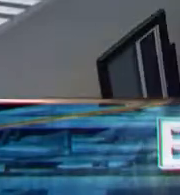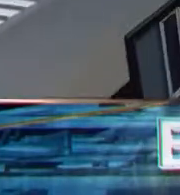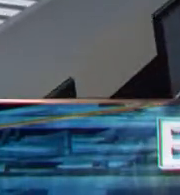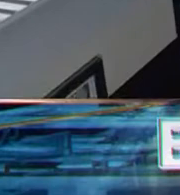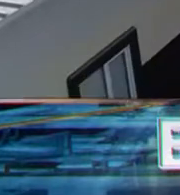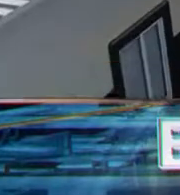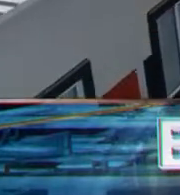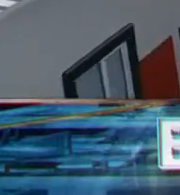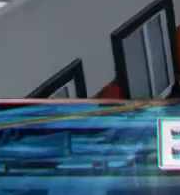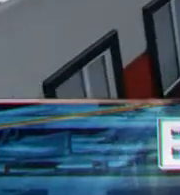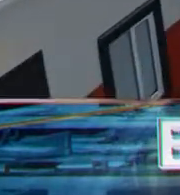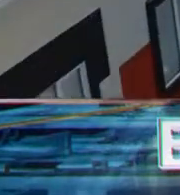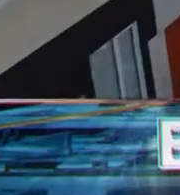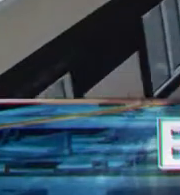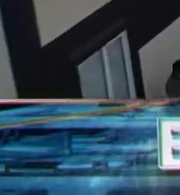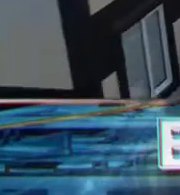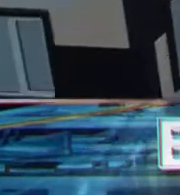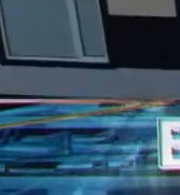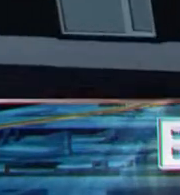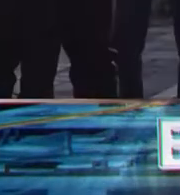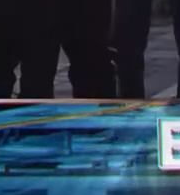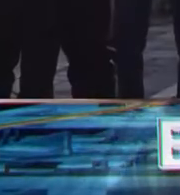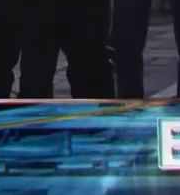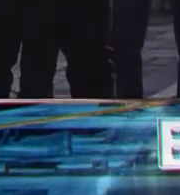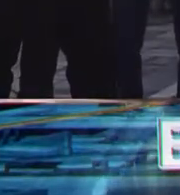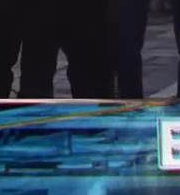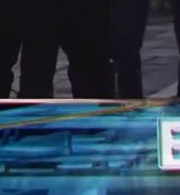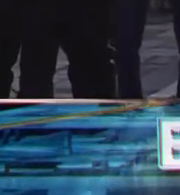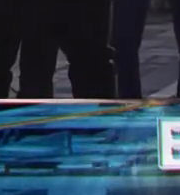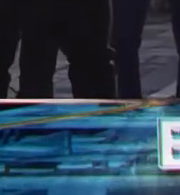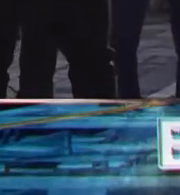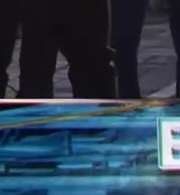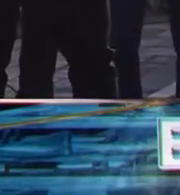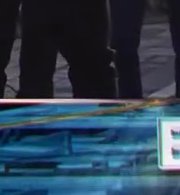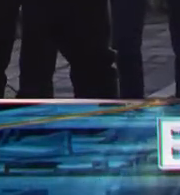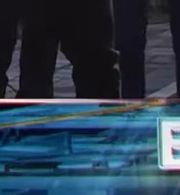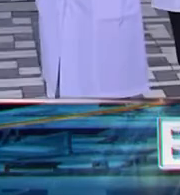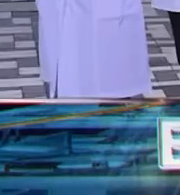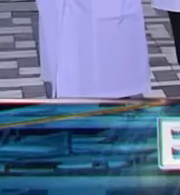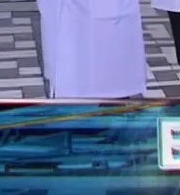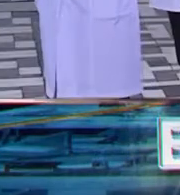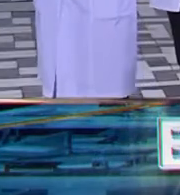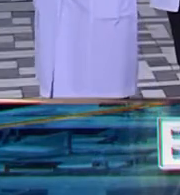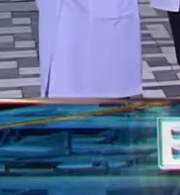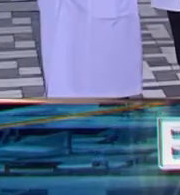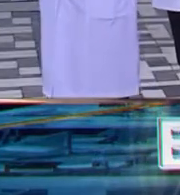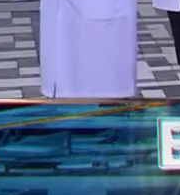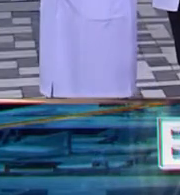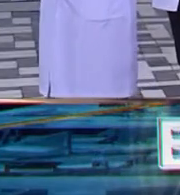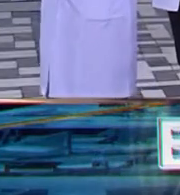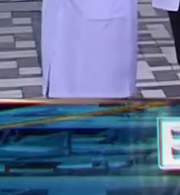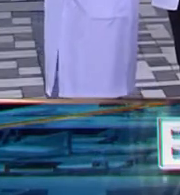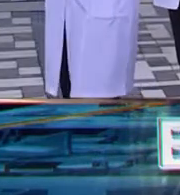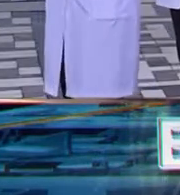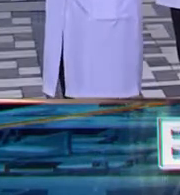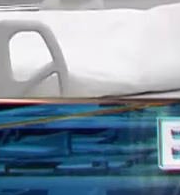Президент пәрмені билік дәрмені. Талдықорғанда 55 күнде 200 орындық модульдік инфекциялық аурухана ашылды. Ел аймақтар арасында